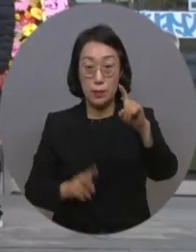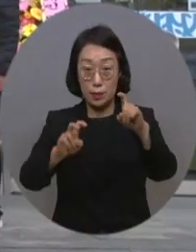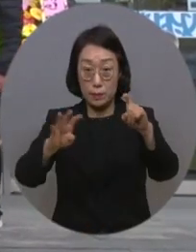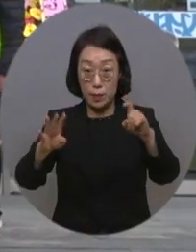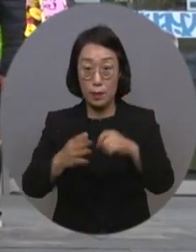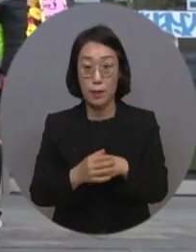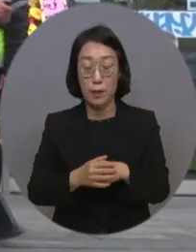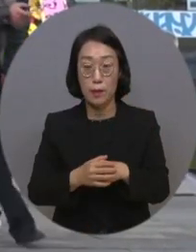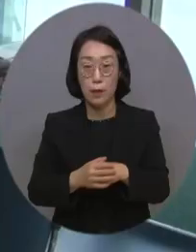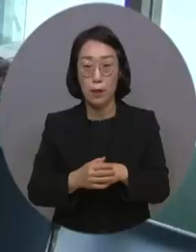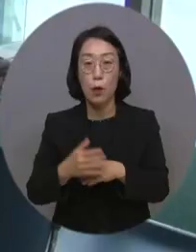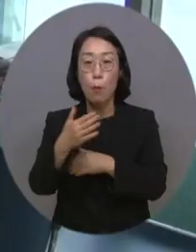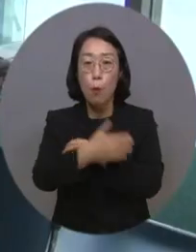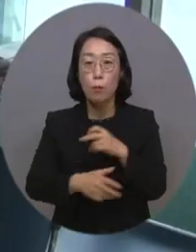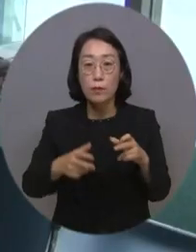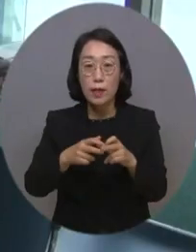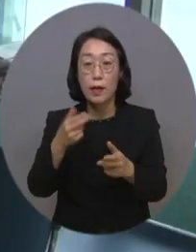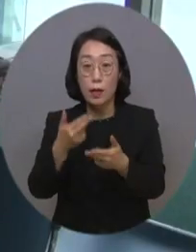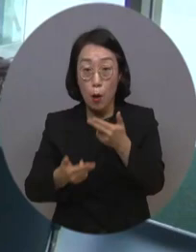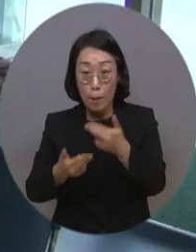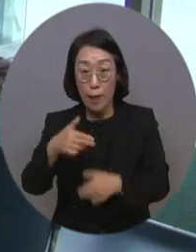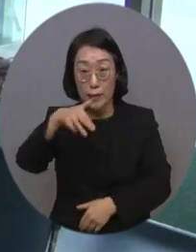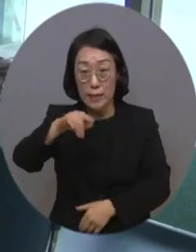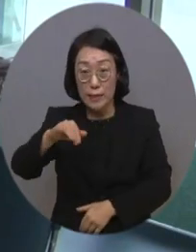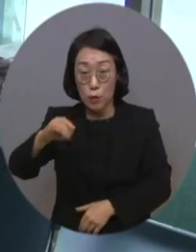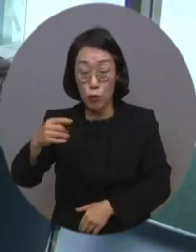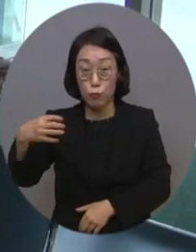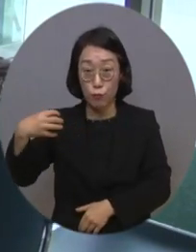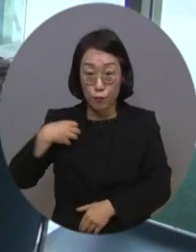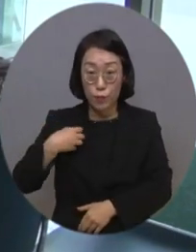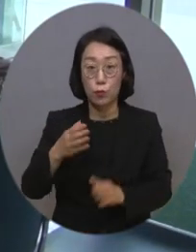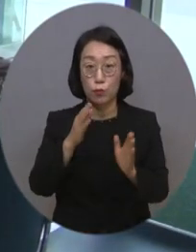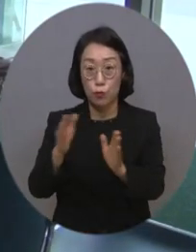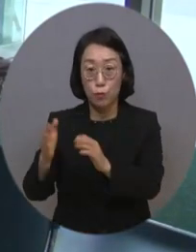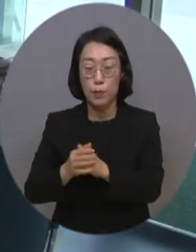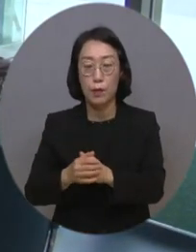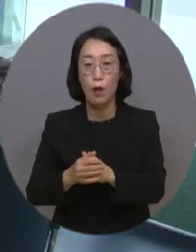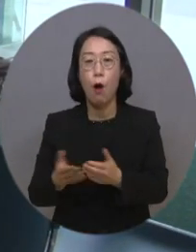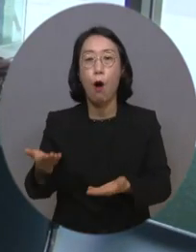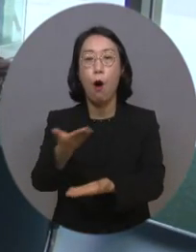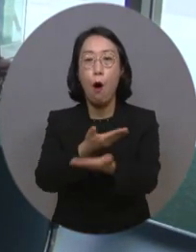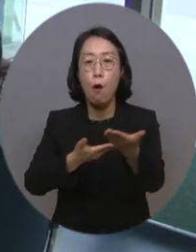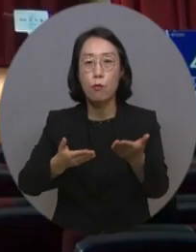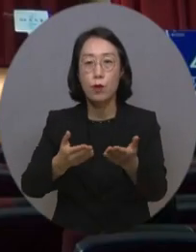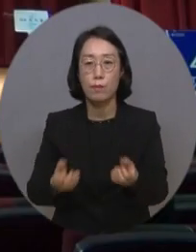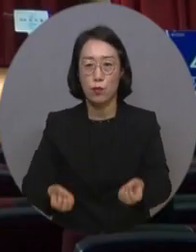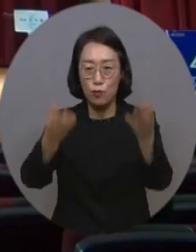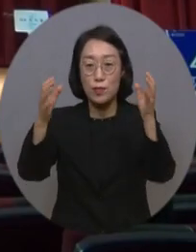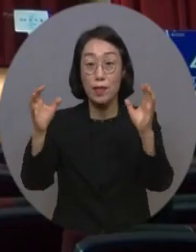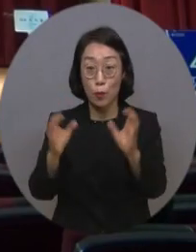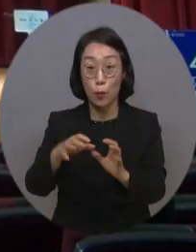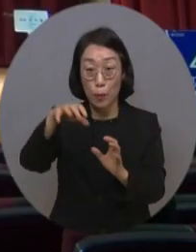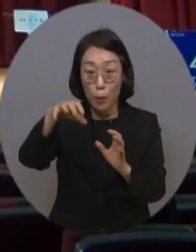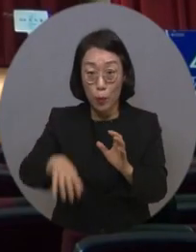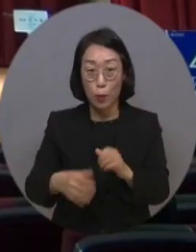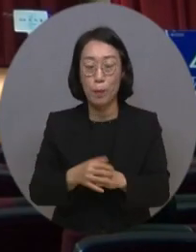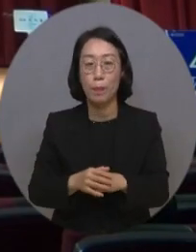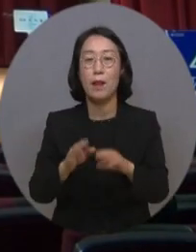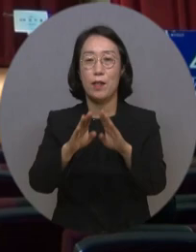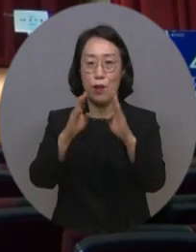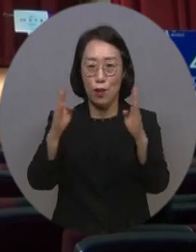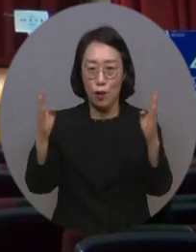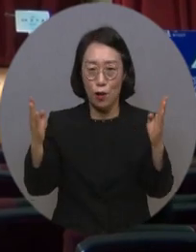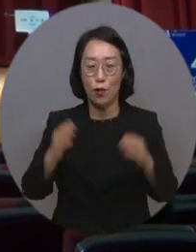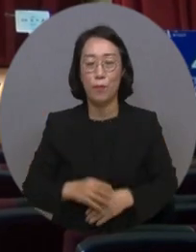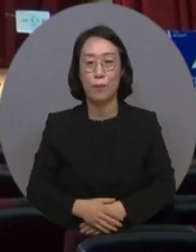충북 지체장애인협회 진천군 지회가 개최한 진천군 장애인 어울림 한마당 행사가 진천군민회관에서